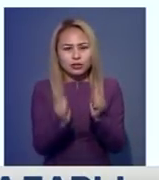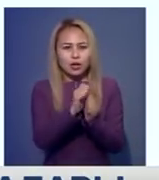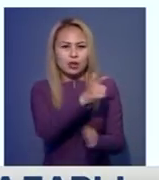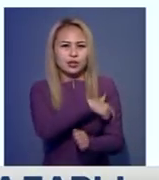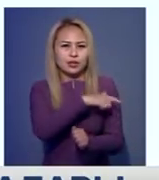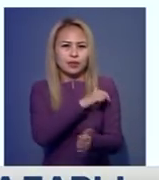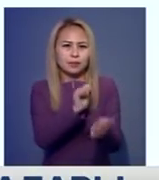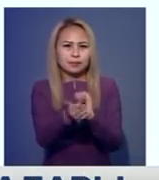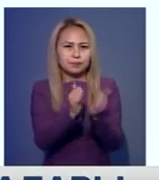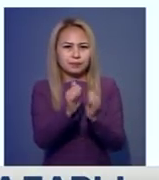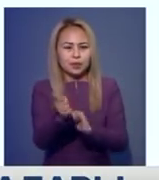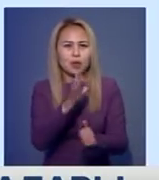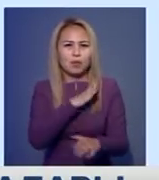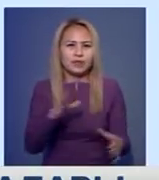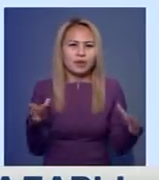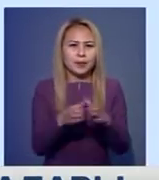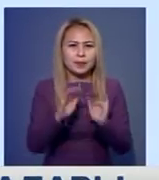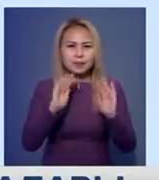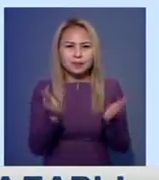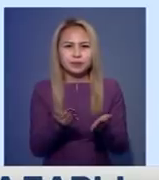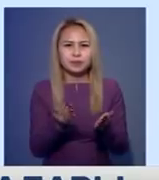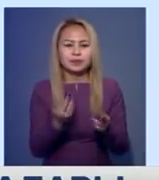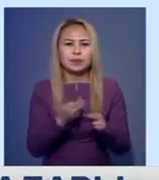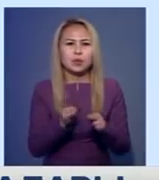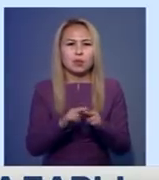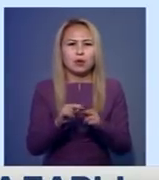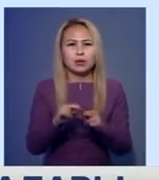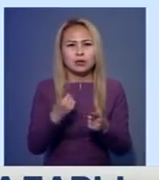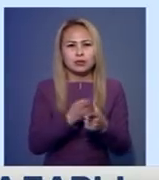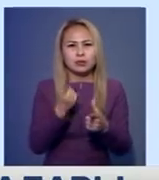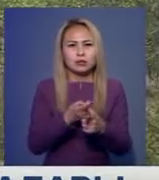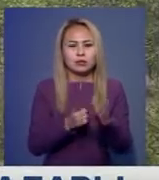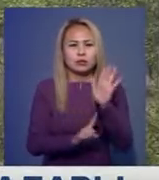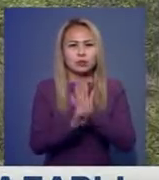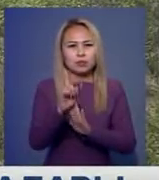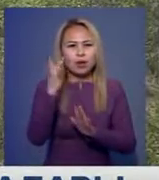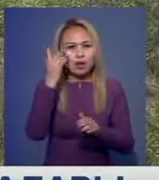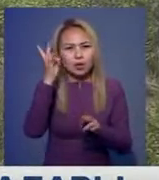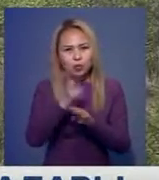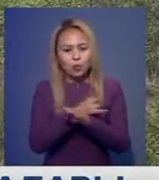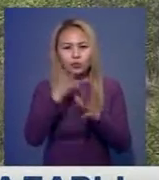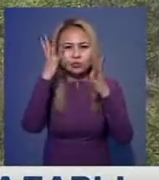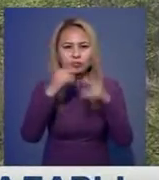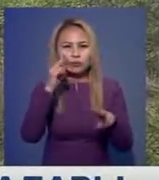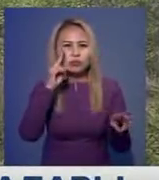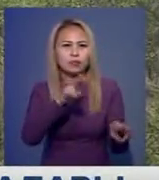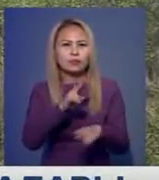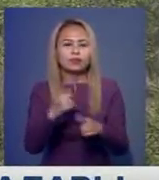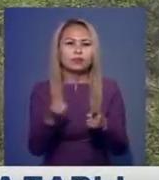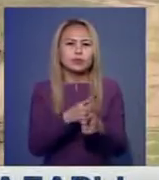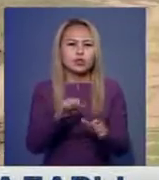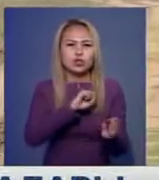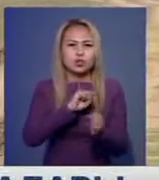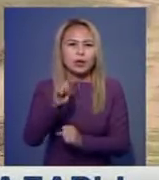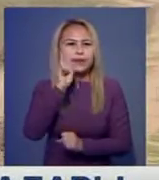кезекшілікке шығады. Мобильді топтар шағын мұнаралардан орман алқабын күні-түні бақылайды. Айта кетейік, елорда маңайын